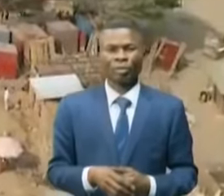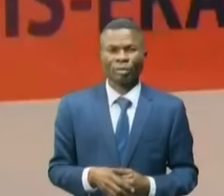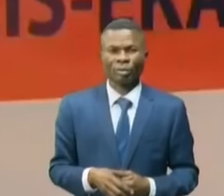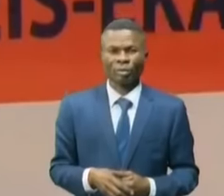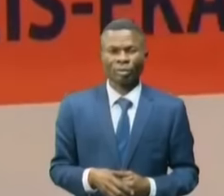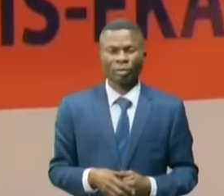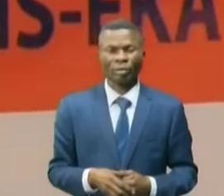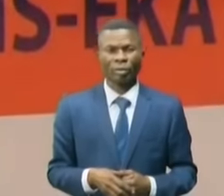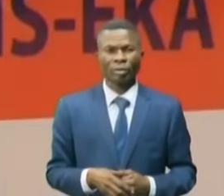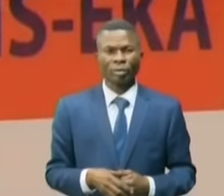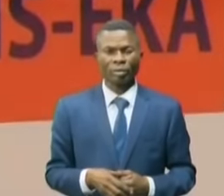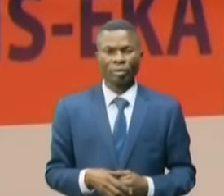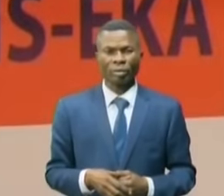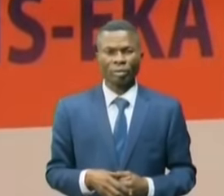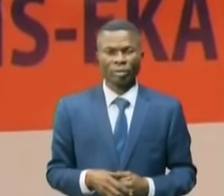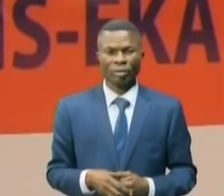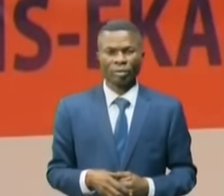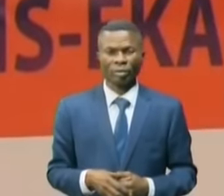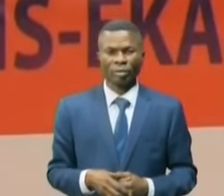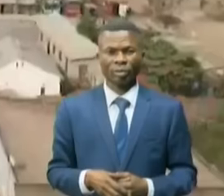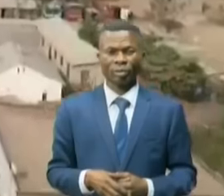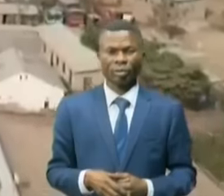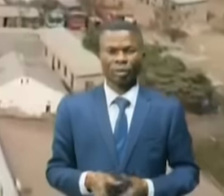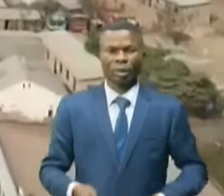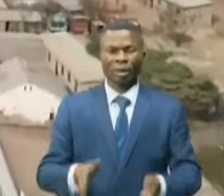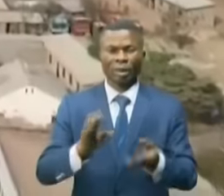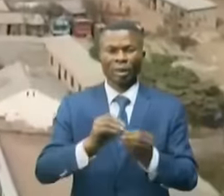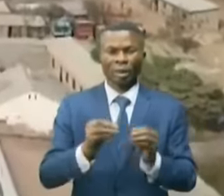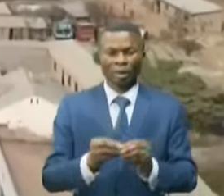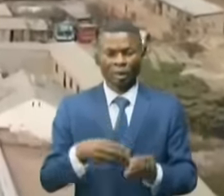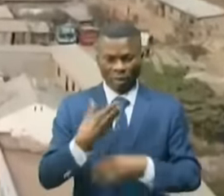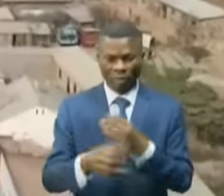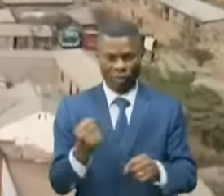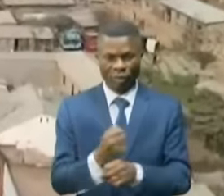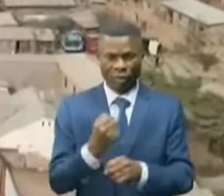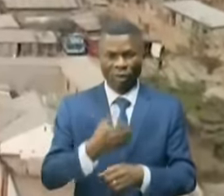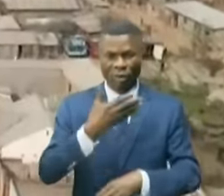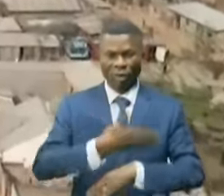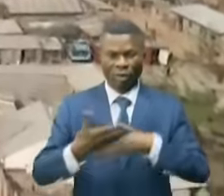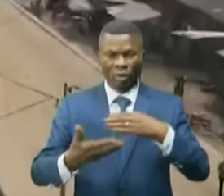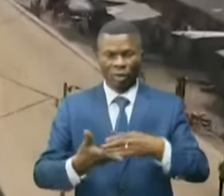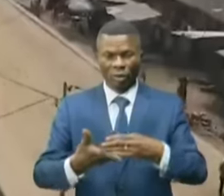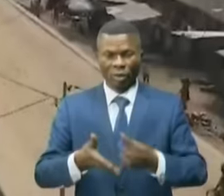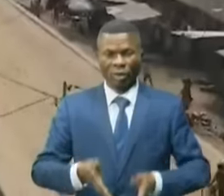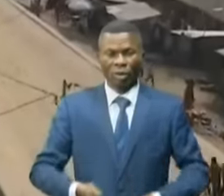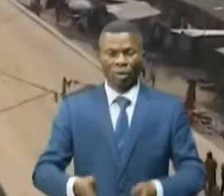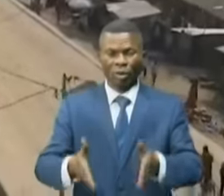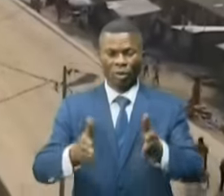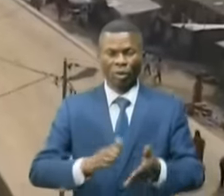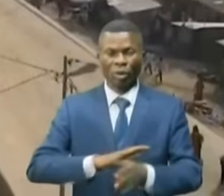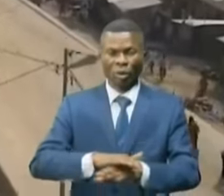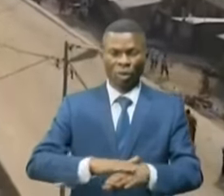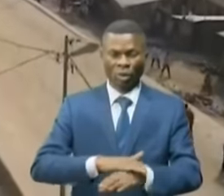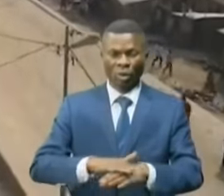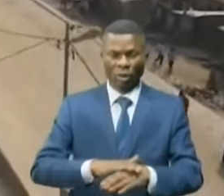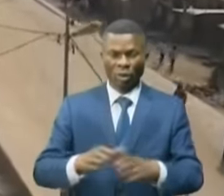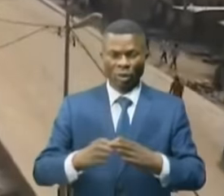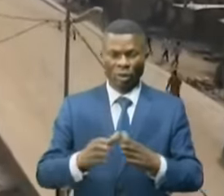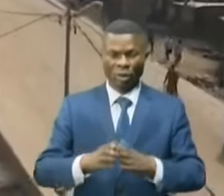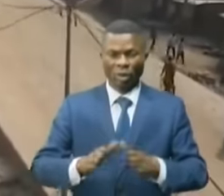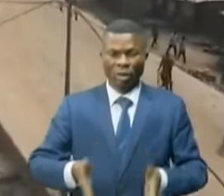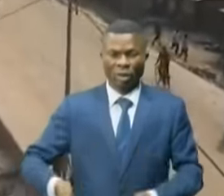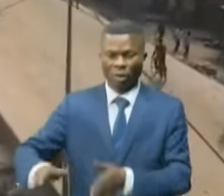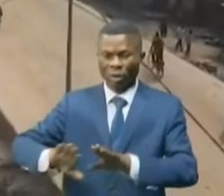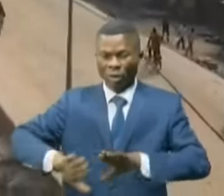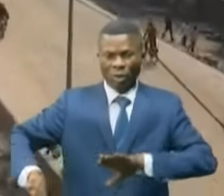L'entreprise burundaise groupe EIS-EK, qui exécute les travaux de construction d'une autoroute des quatre bandes avec un séparateur